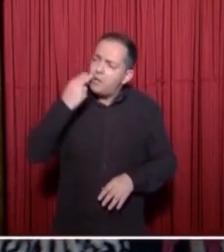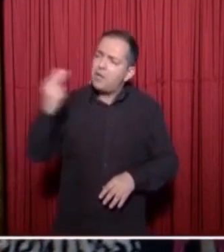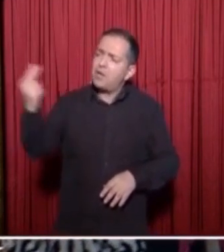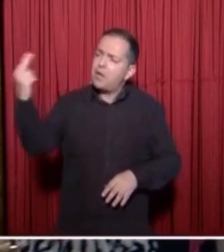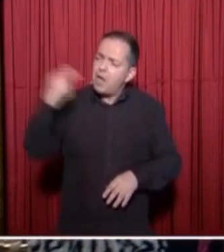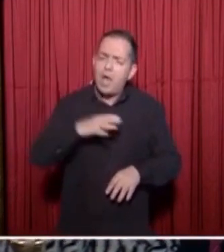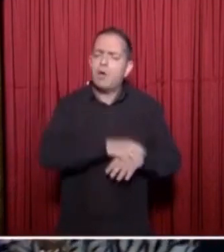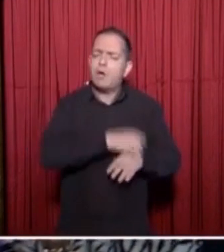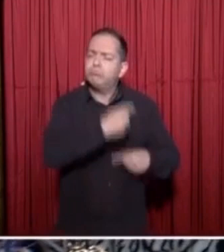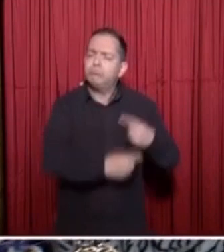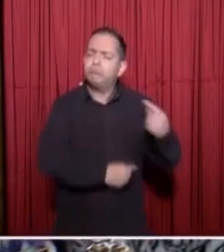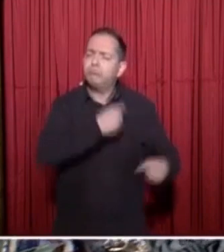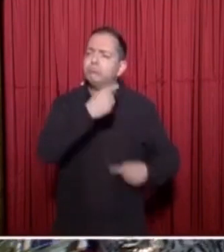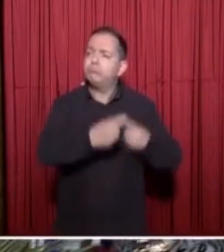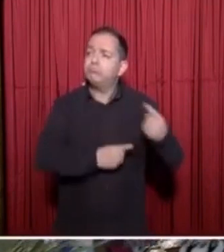αμαρτάνουσαν,